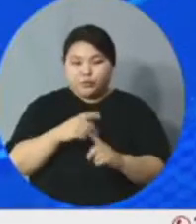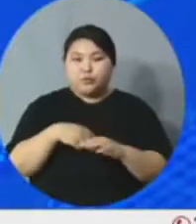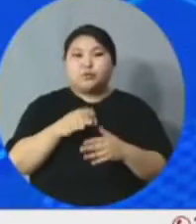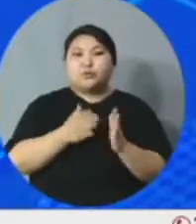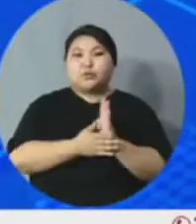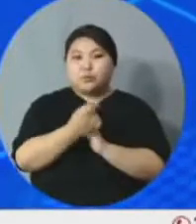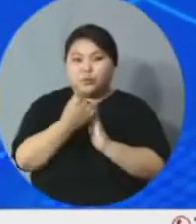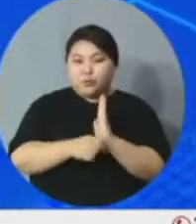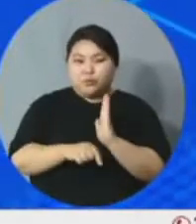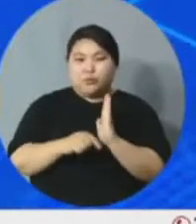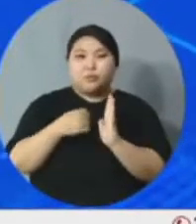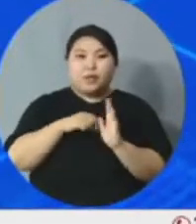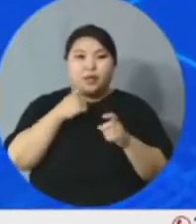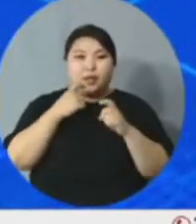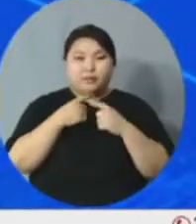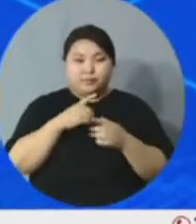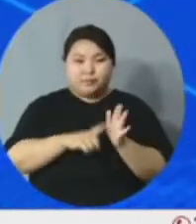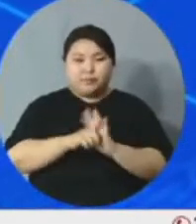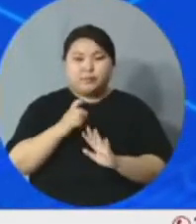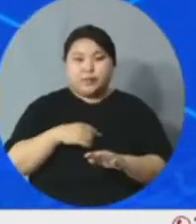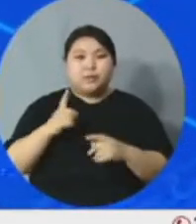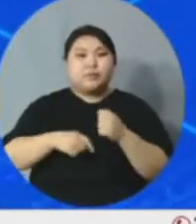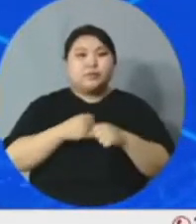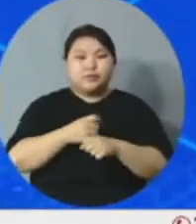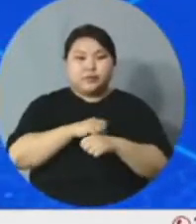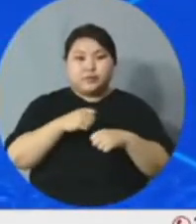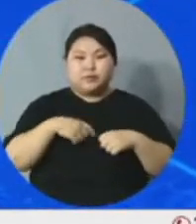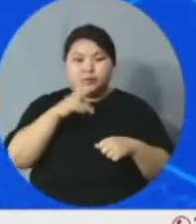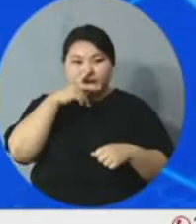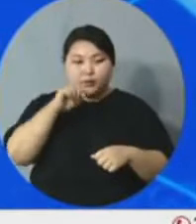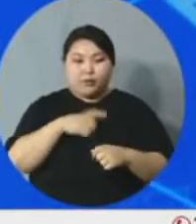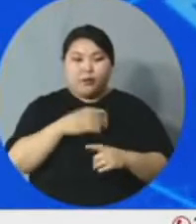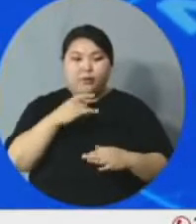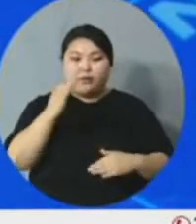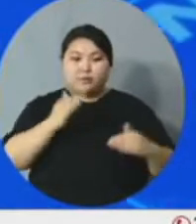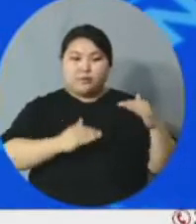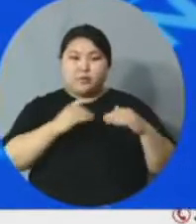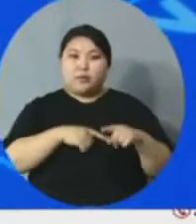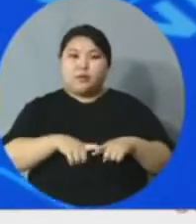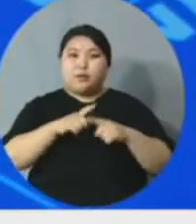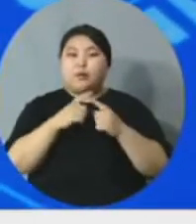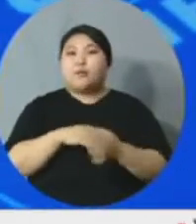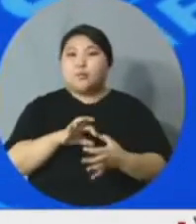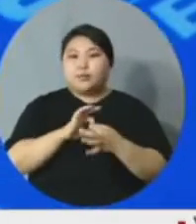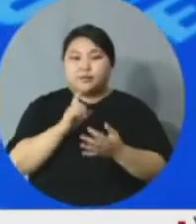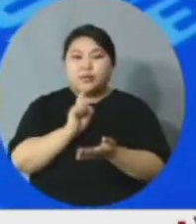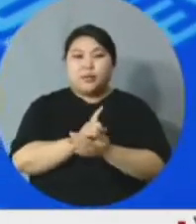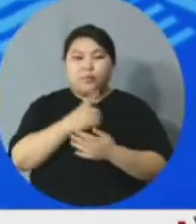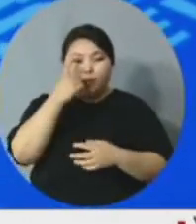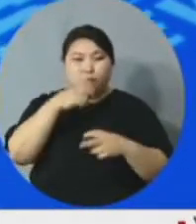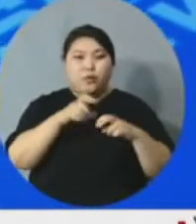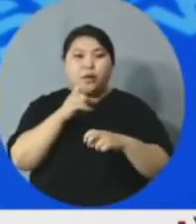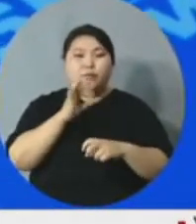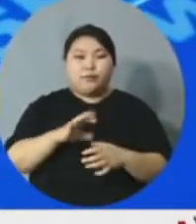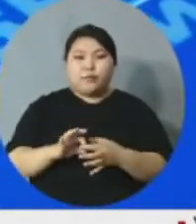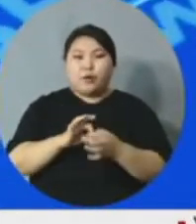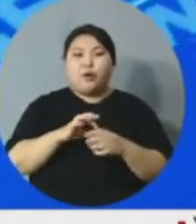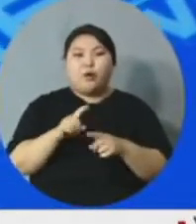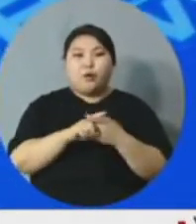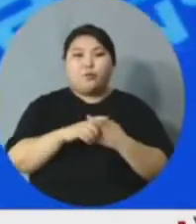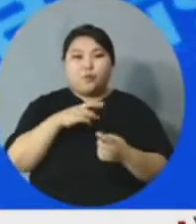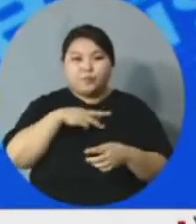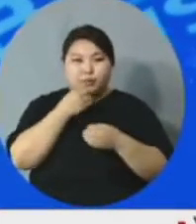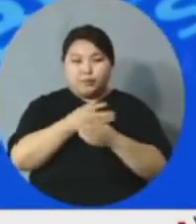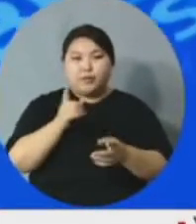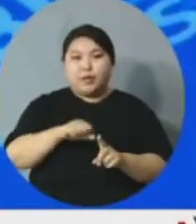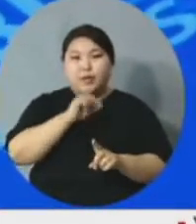2023 оны төсвийг эхлэлцэж эхэллээ. Эргэжчил иргэдийн цалин хөлсийг инфляцтай уялдуулж нэмэх шаардлага байгааг Монголын үйл төвчний эрхлийн холбооноос